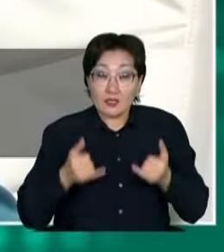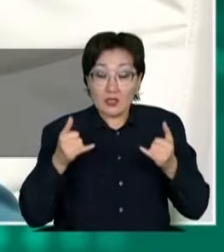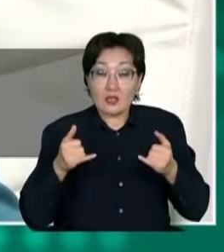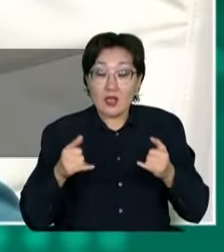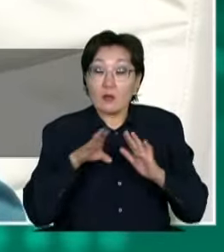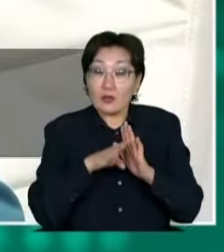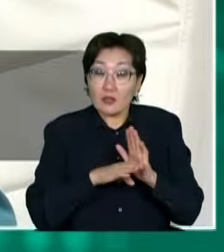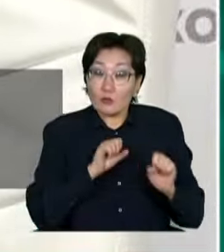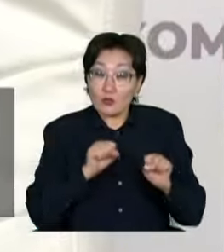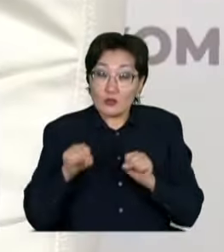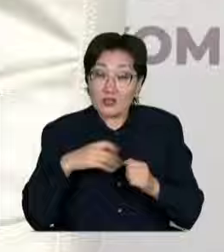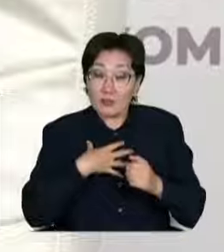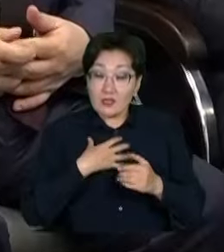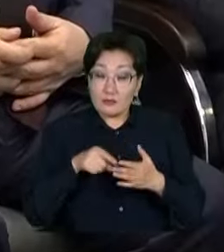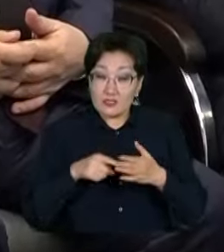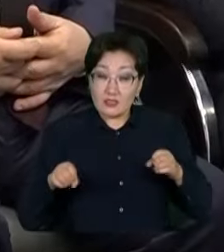мәселелерді